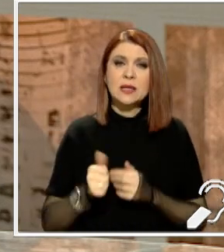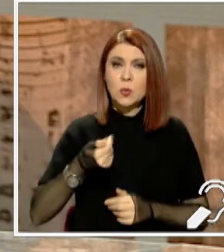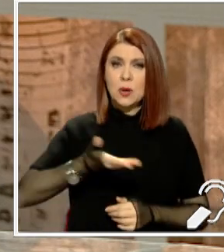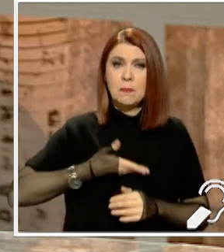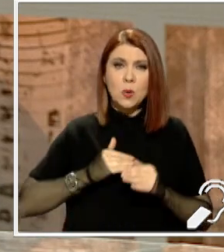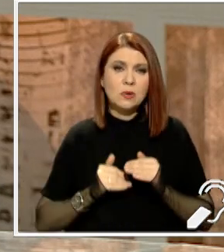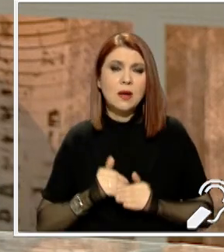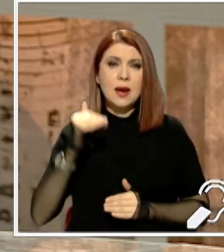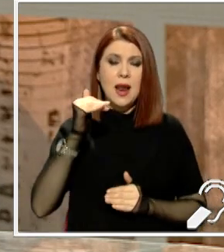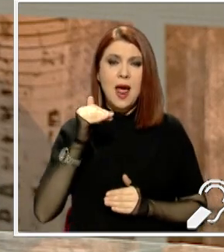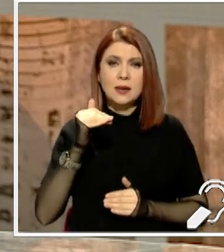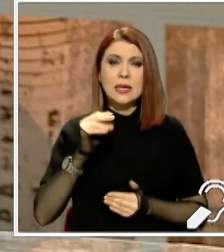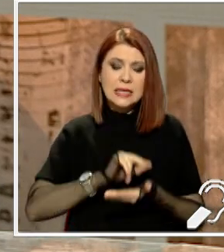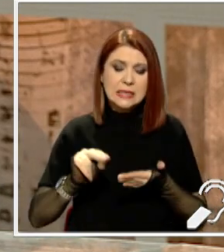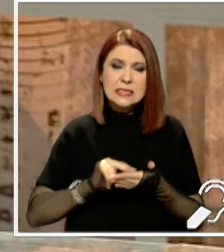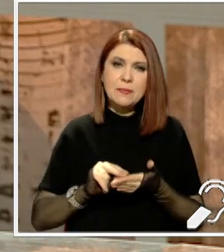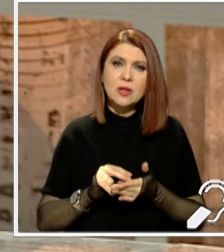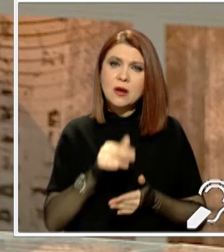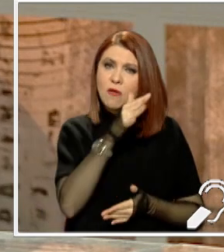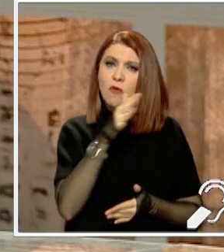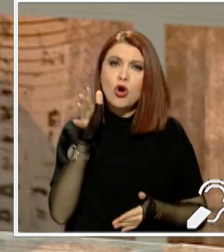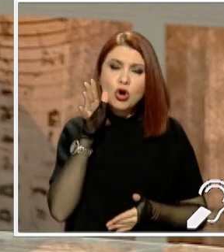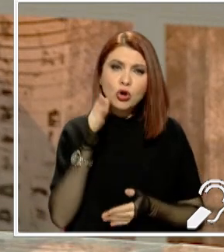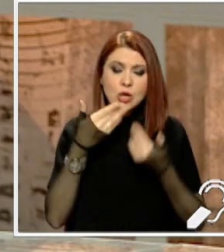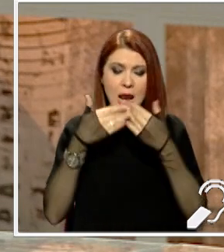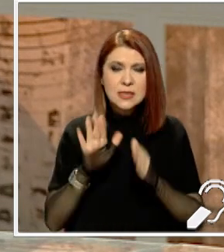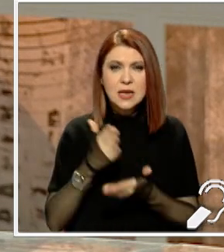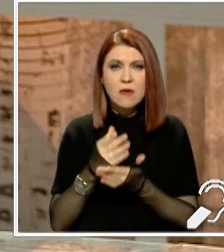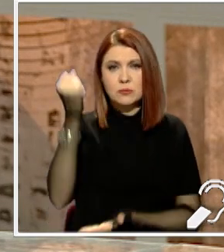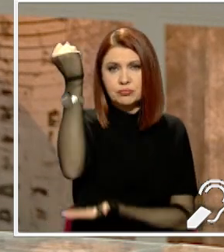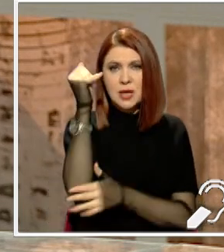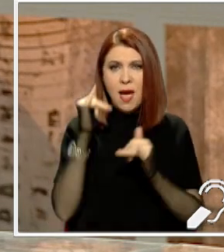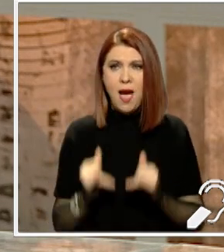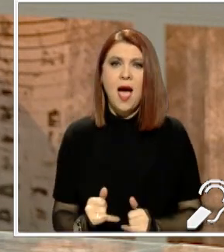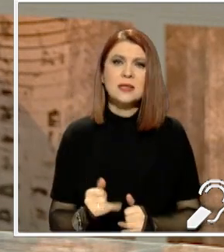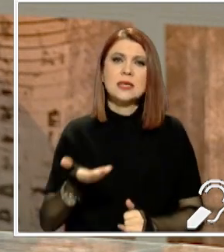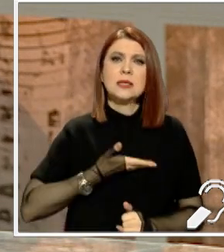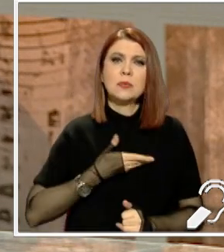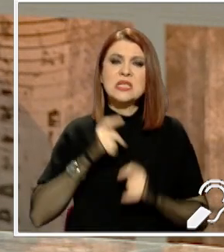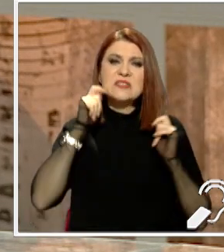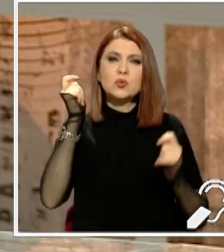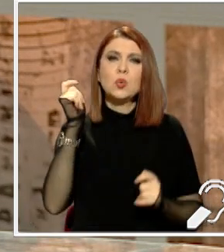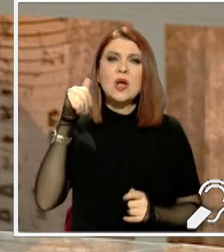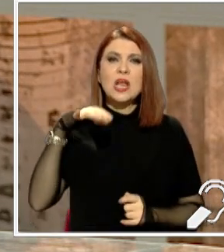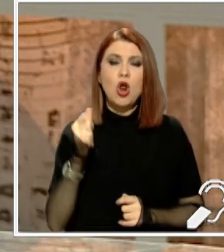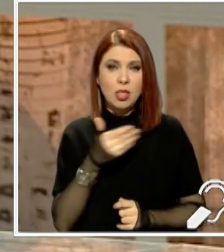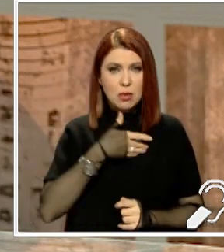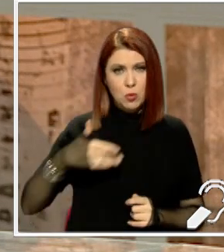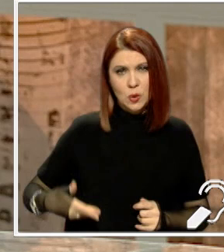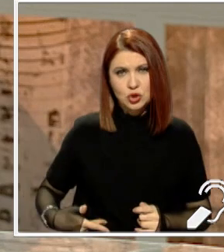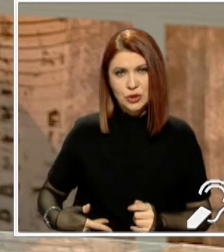arhimandrit Anatolie Tihai, Însemnări etnografice. Lansarea a fost găzduită astăzi de parohia Sfântul Nicolae Broșten din